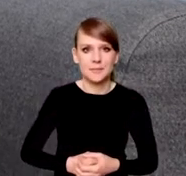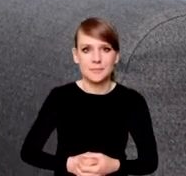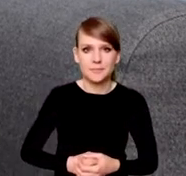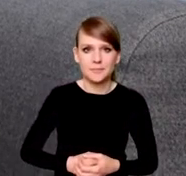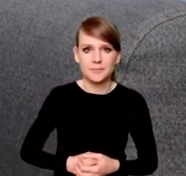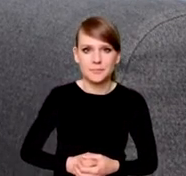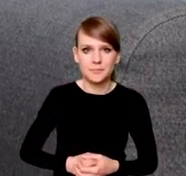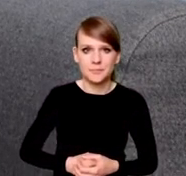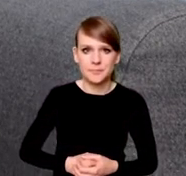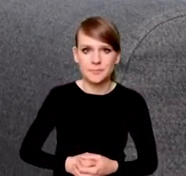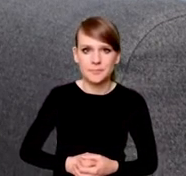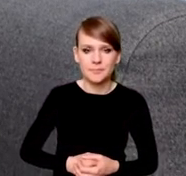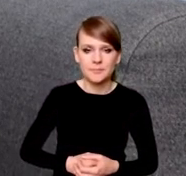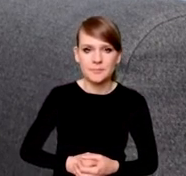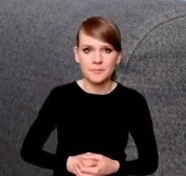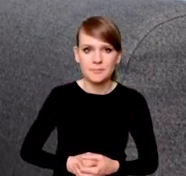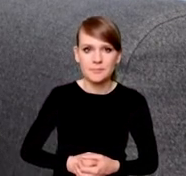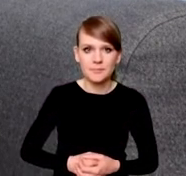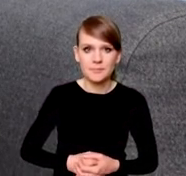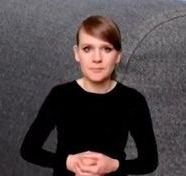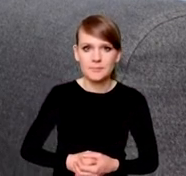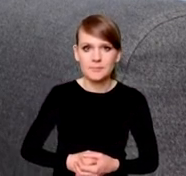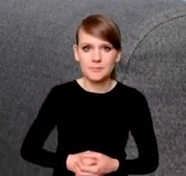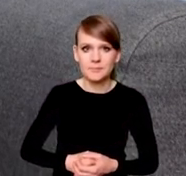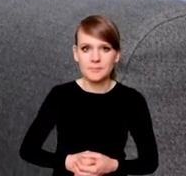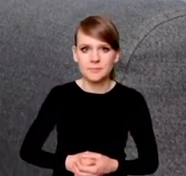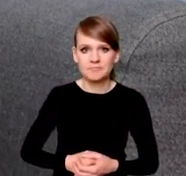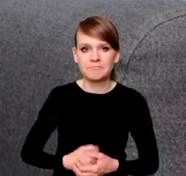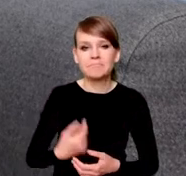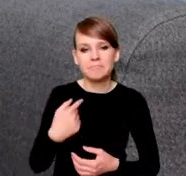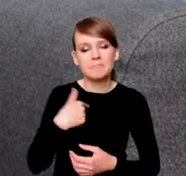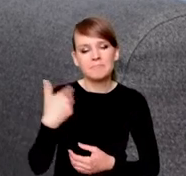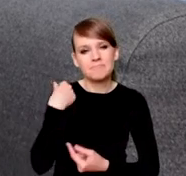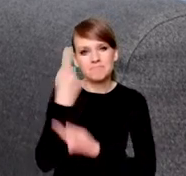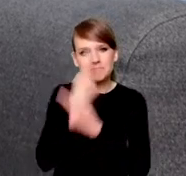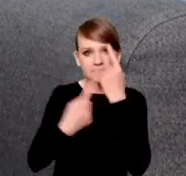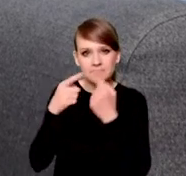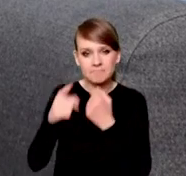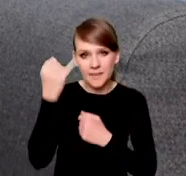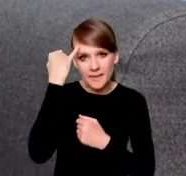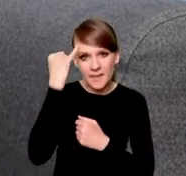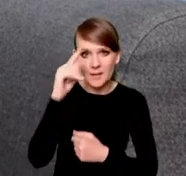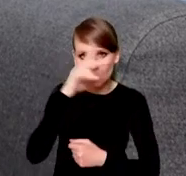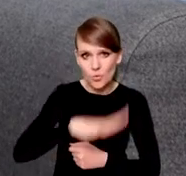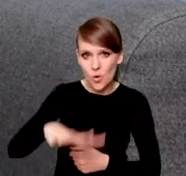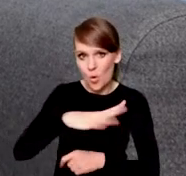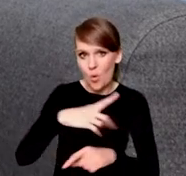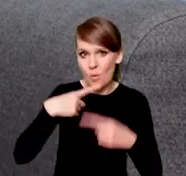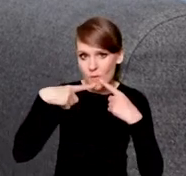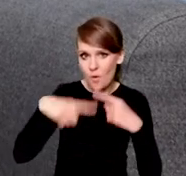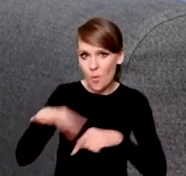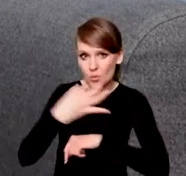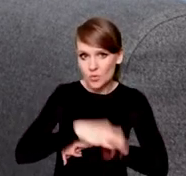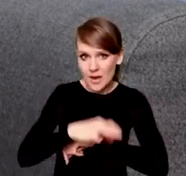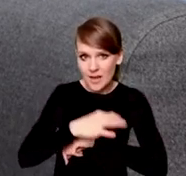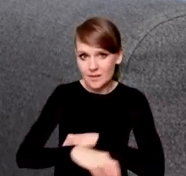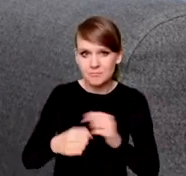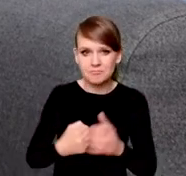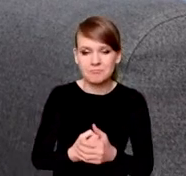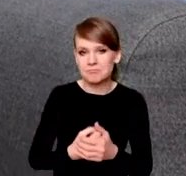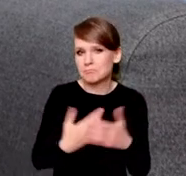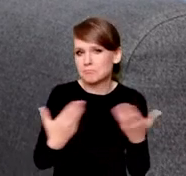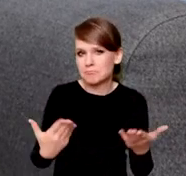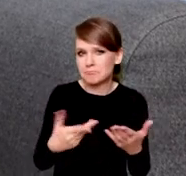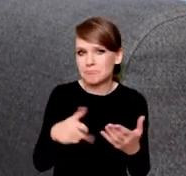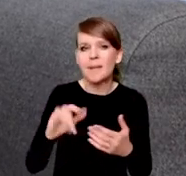Zastanawiałem się nad tą ideą społecznej odpowiedzialności uczelni i jakie korzyści powinniśmy tutaj